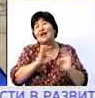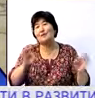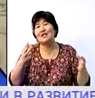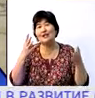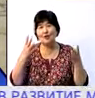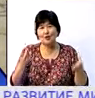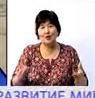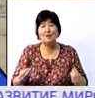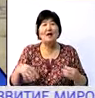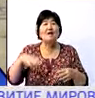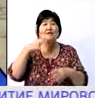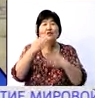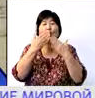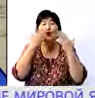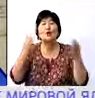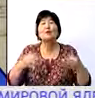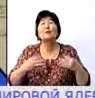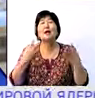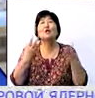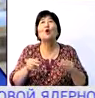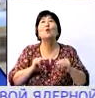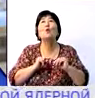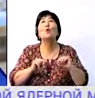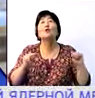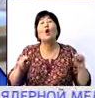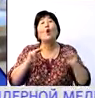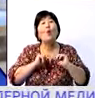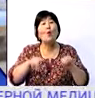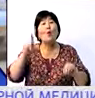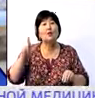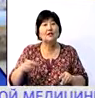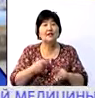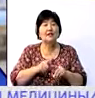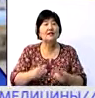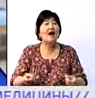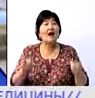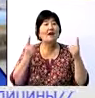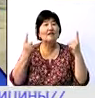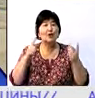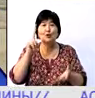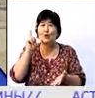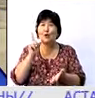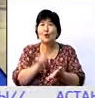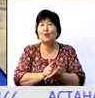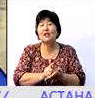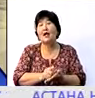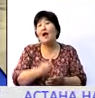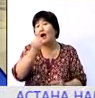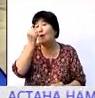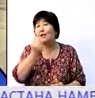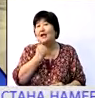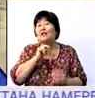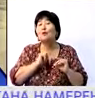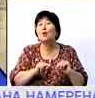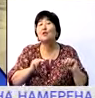днем, всенародным праздником, днем учителя. Учитель – это выдающаяся должность. Благодарен